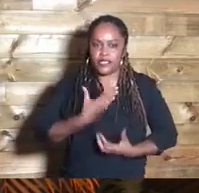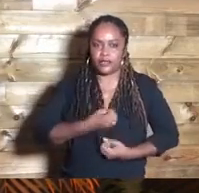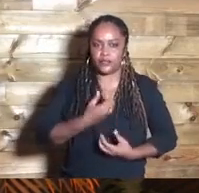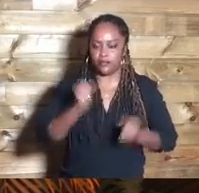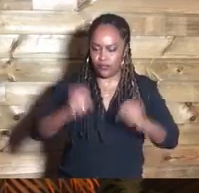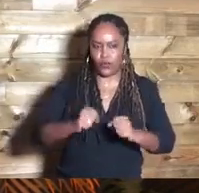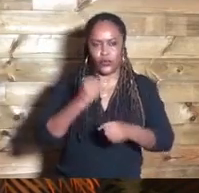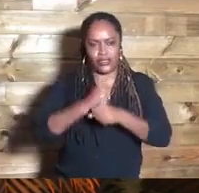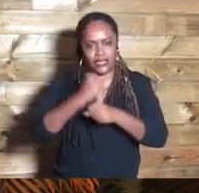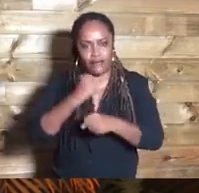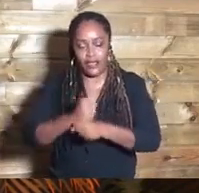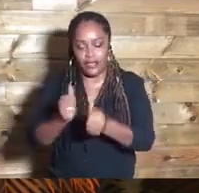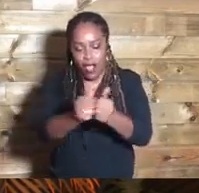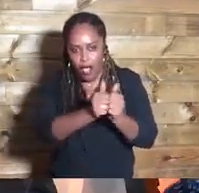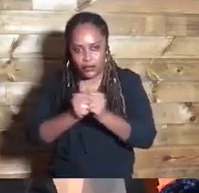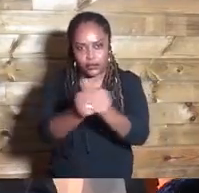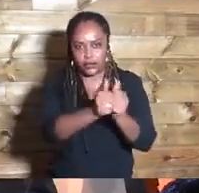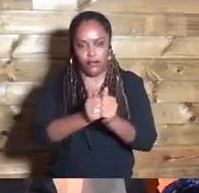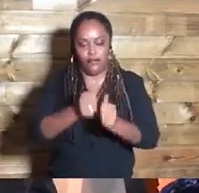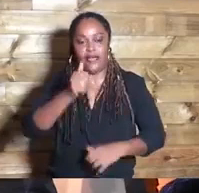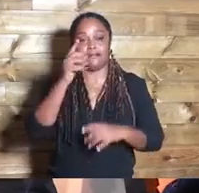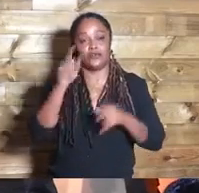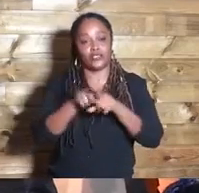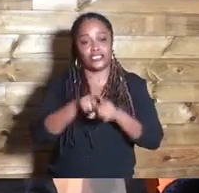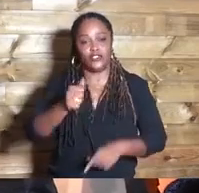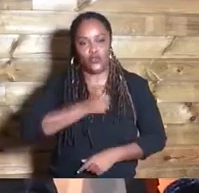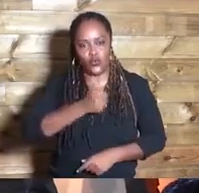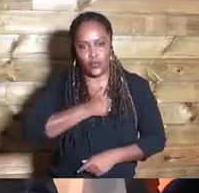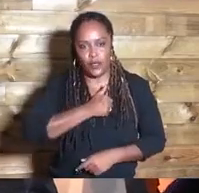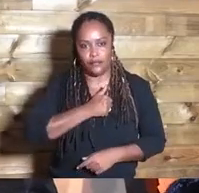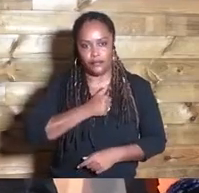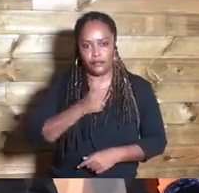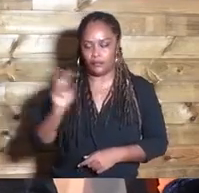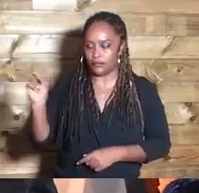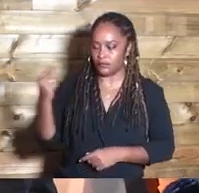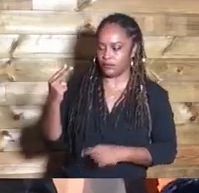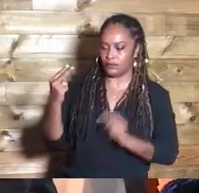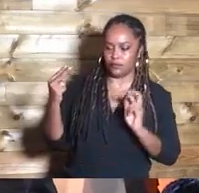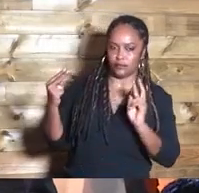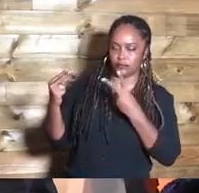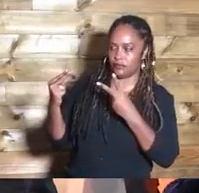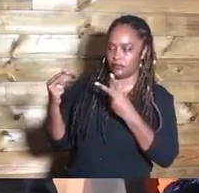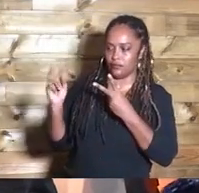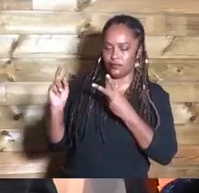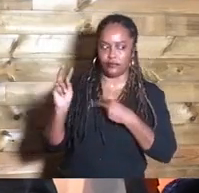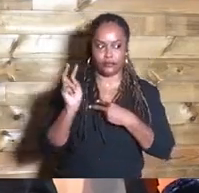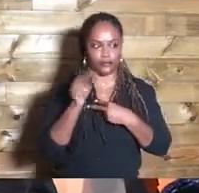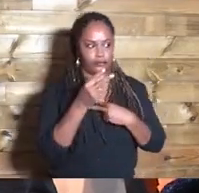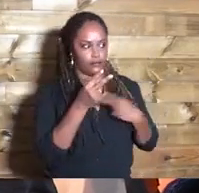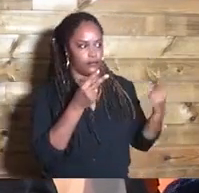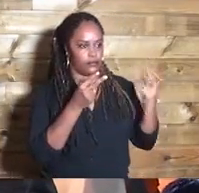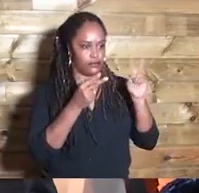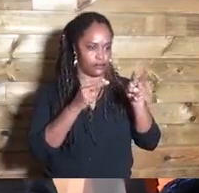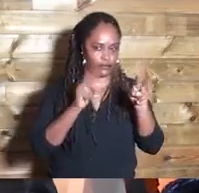pour nous-mêmes, par nous-mêmes, de gérer bitan nous-mêmes, pour nous las garder moun di nous, qui j'en pour faire et à qui moment nous